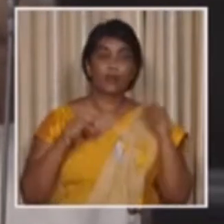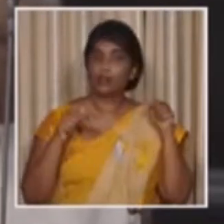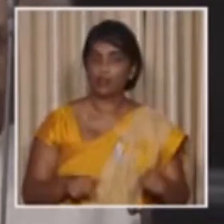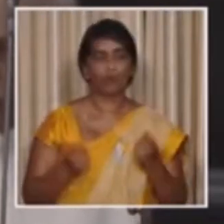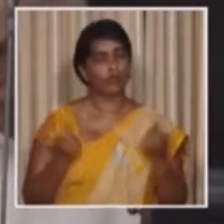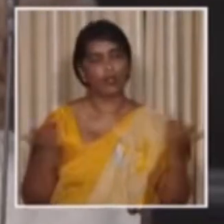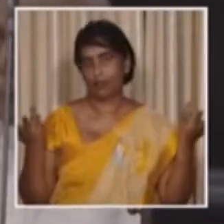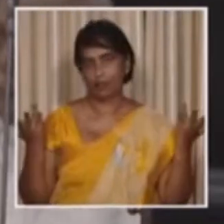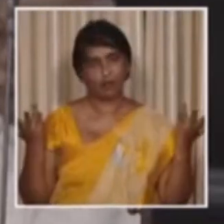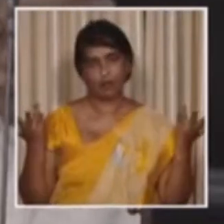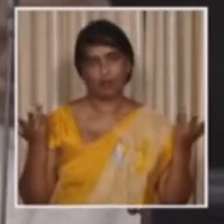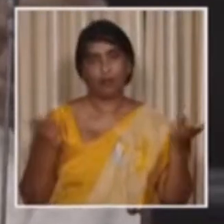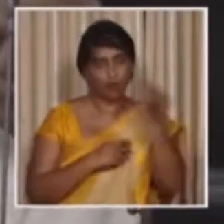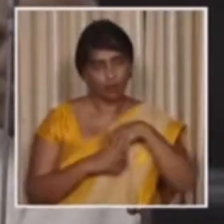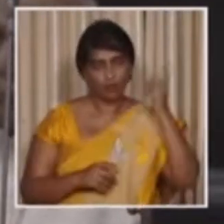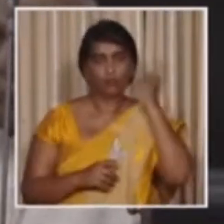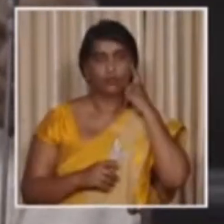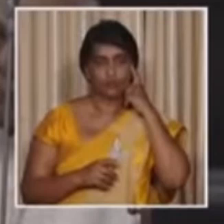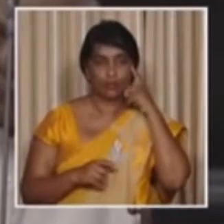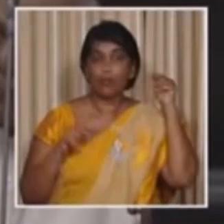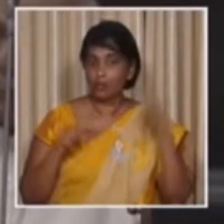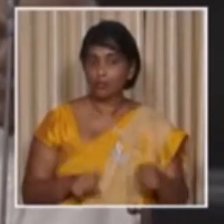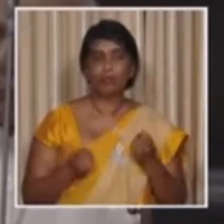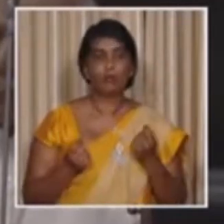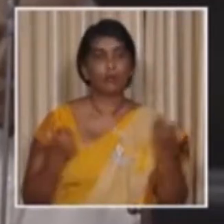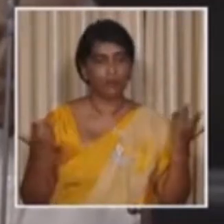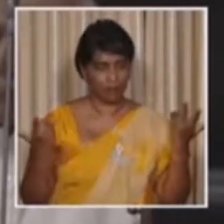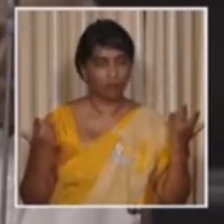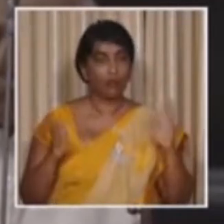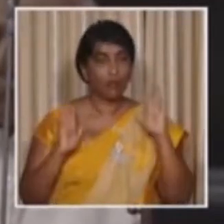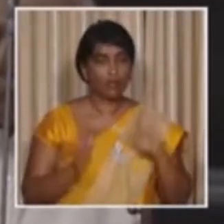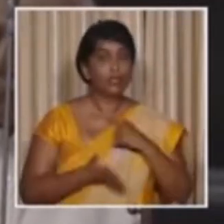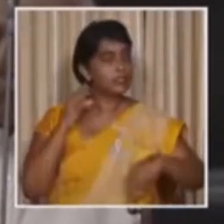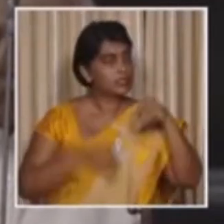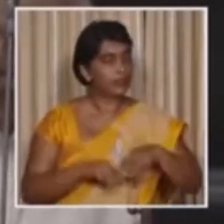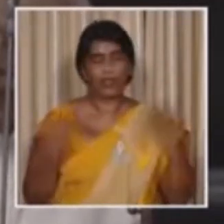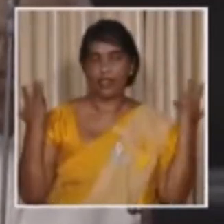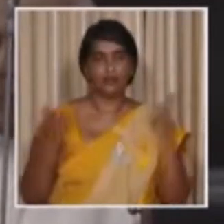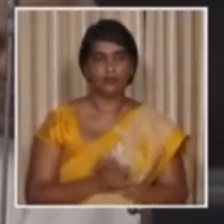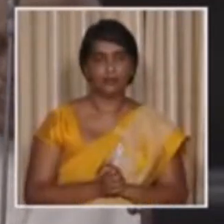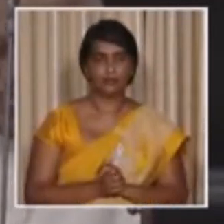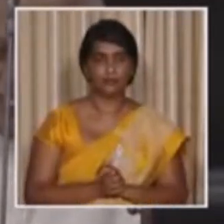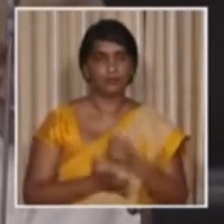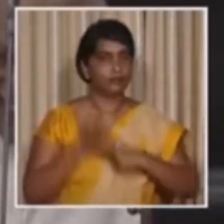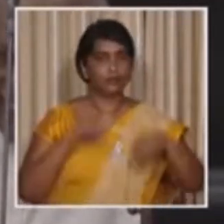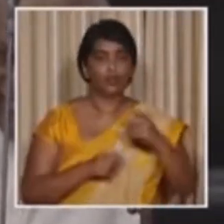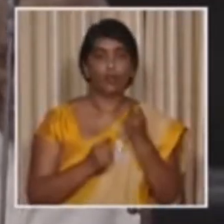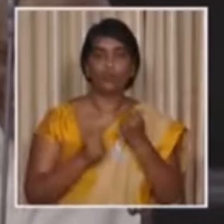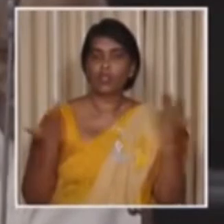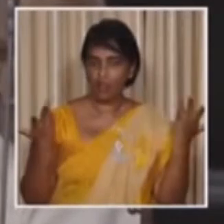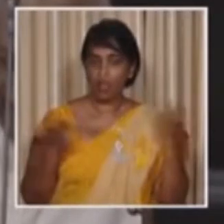මුදල් නැහැ. අපි ඔක්කොම දන්නවා. දැනට මුදල් නැහැ. ඒත් දැනට ඡන්දෙකුත් නැහැ. ඡන්දෙ තියන්න මුදල්